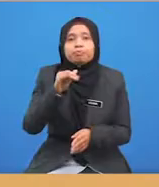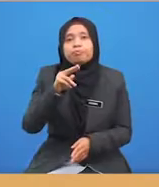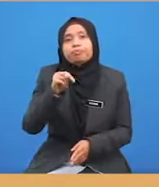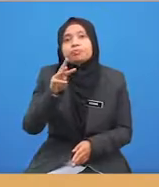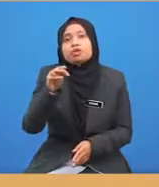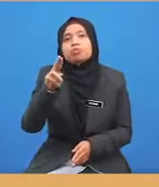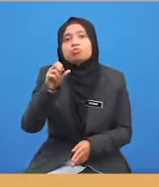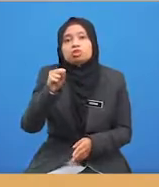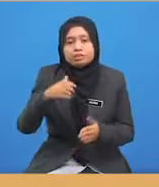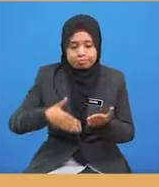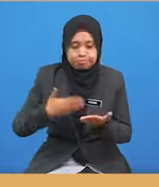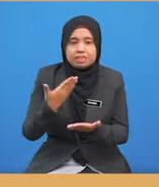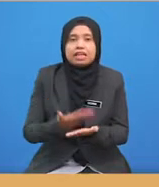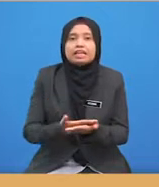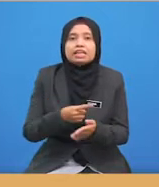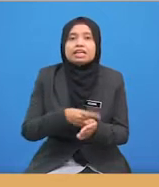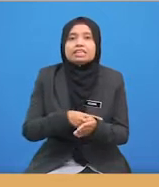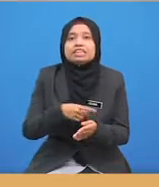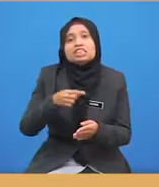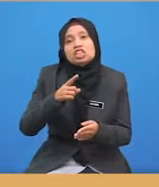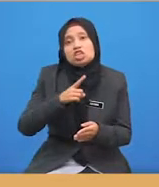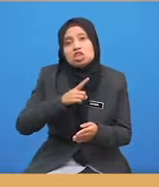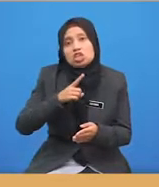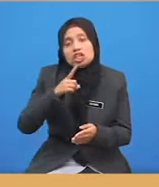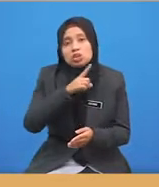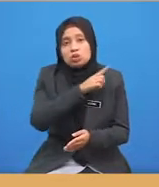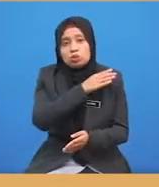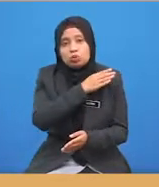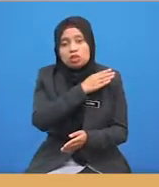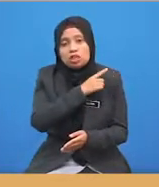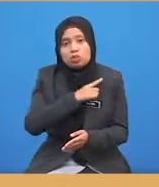Al-Attas dilahirkan di Bogor, Indonesia pada